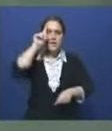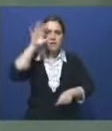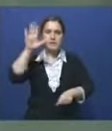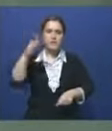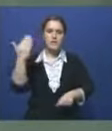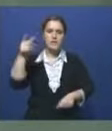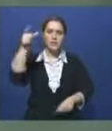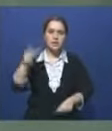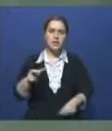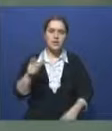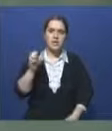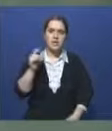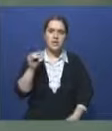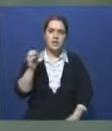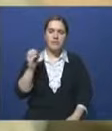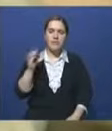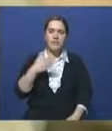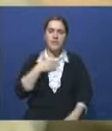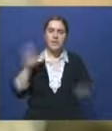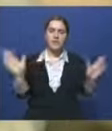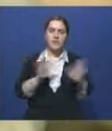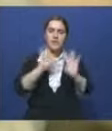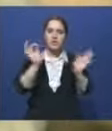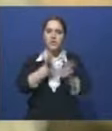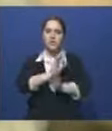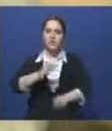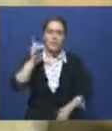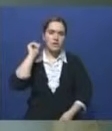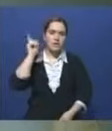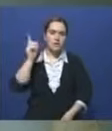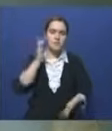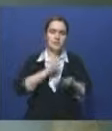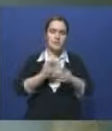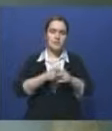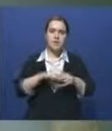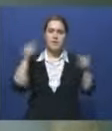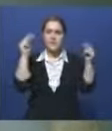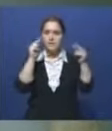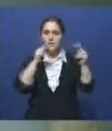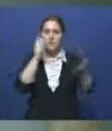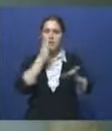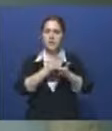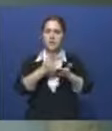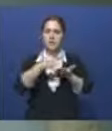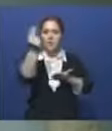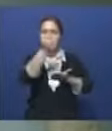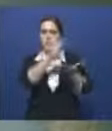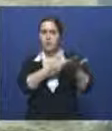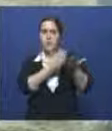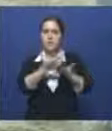искусствоведом Булатом Сарыбаевым. Наше музыкальное искусство древнейшее, говорил ученый. Свидетельство этому и наскальные рисунки,